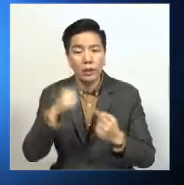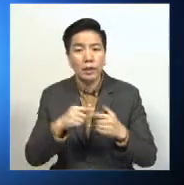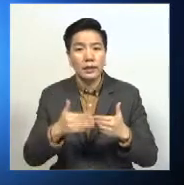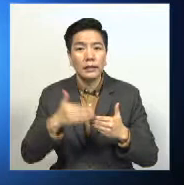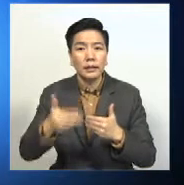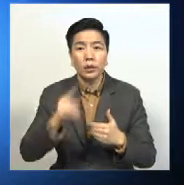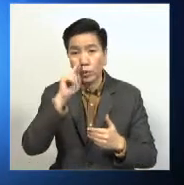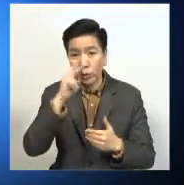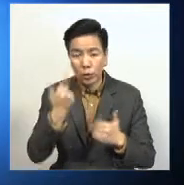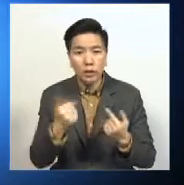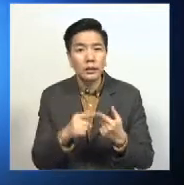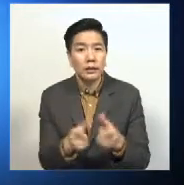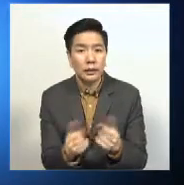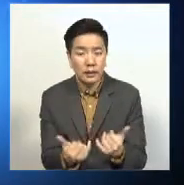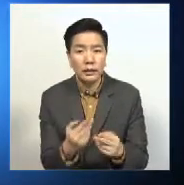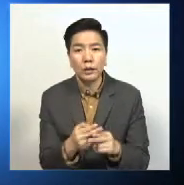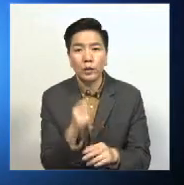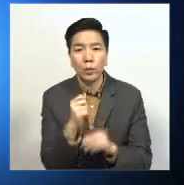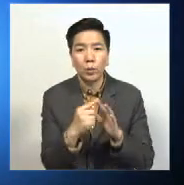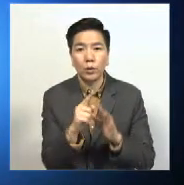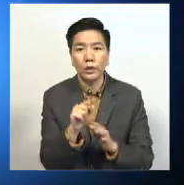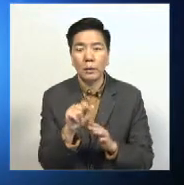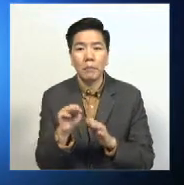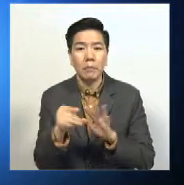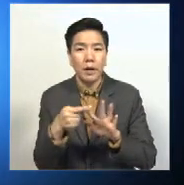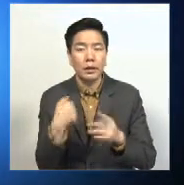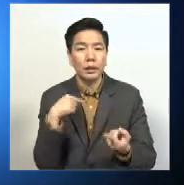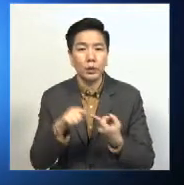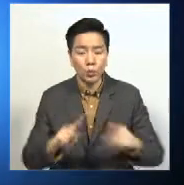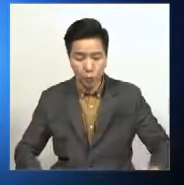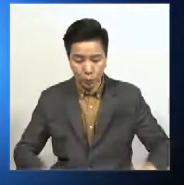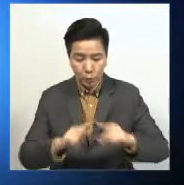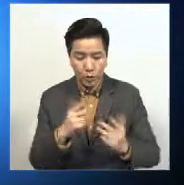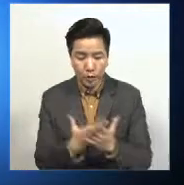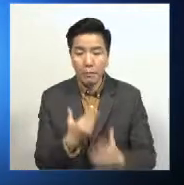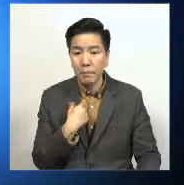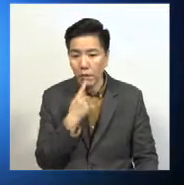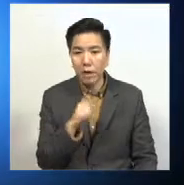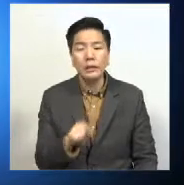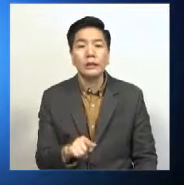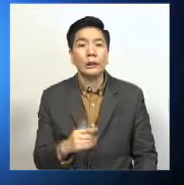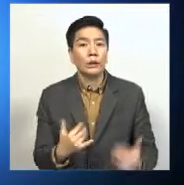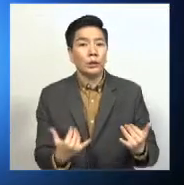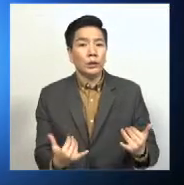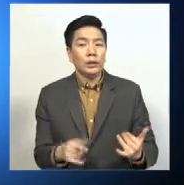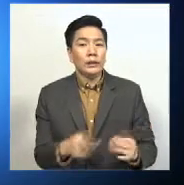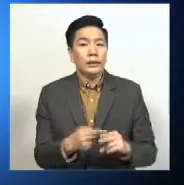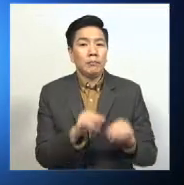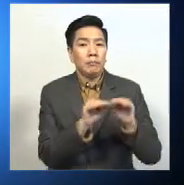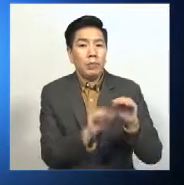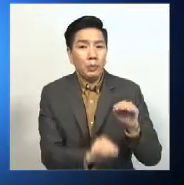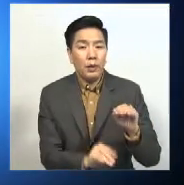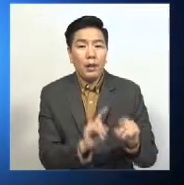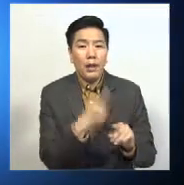ระยะที่2เรื่องนี้ค่ะนายอุตมะสาวนายนรัฐมนตรีว่าการกระทรวงการคลังเองก็บอกว่าแหมตอนนี้ลงทะเบียน